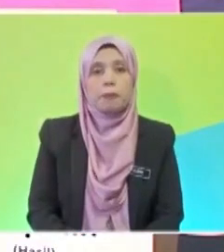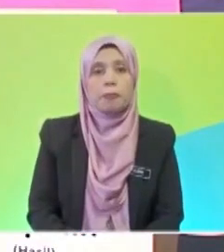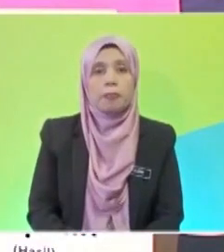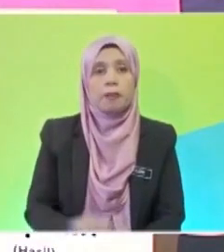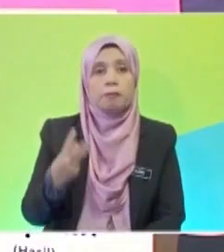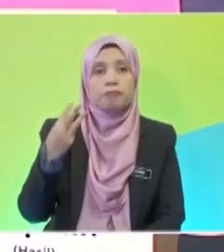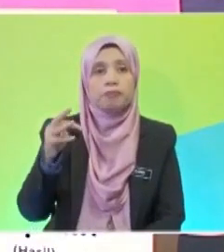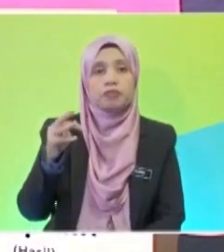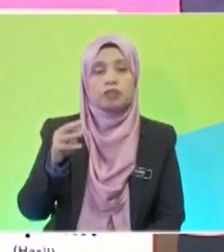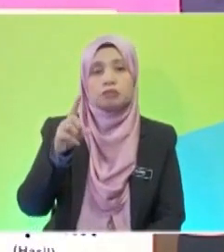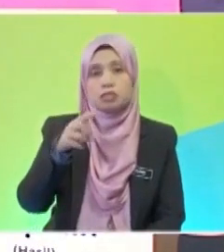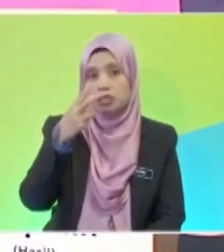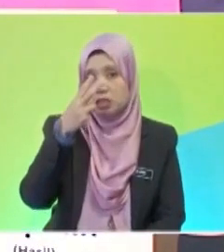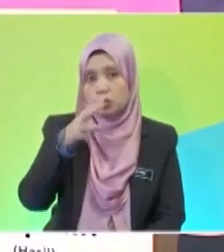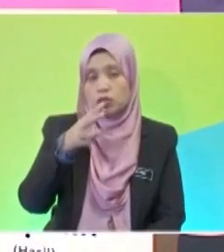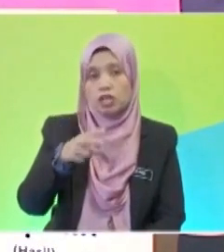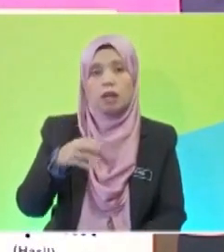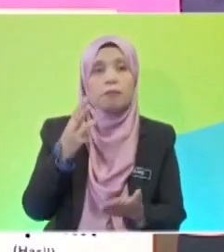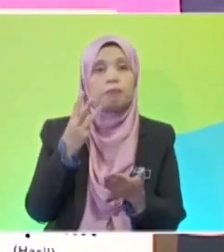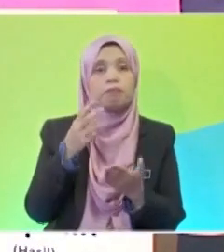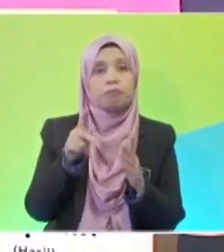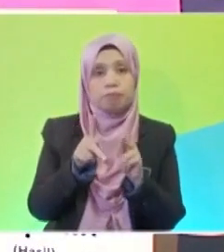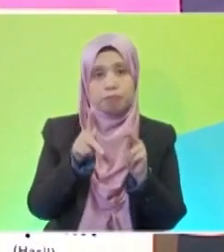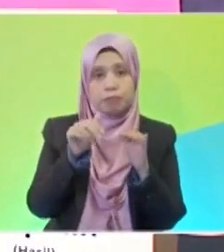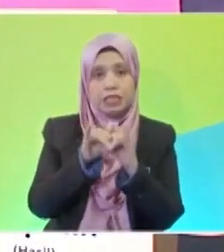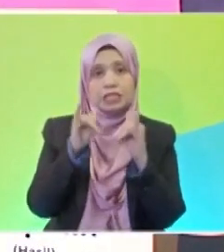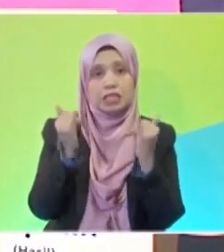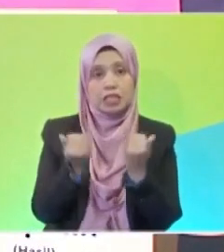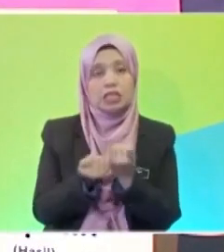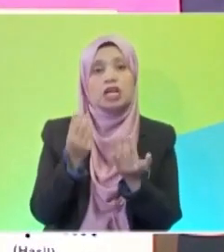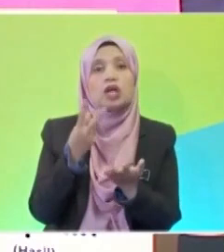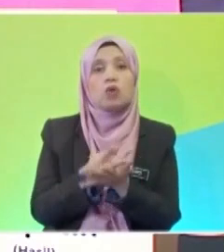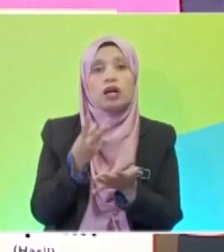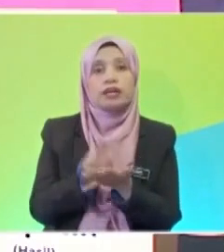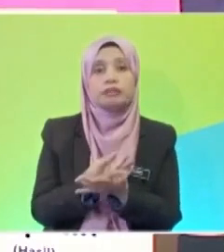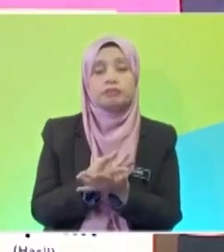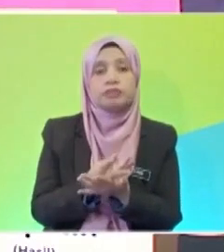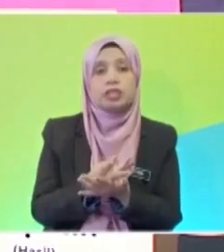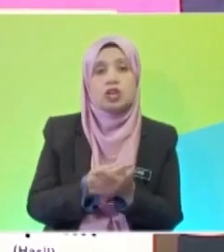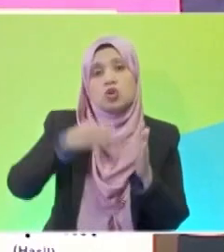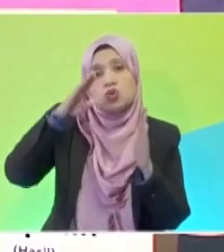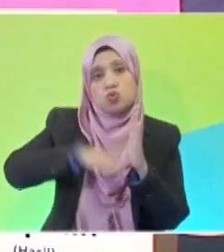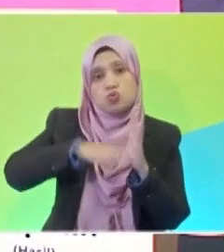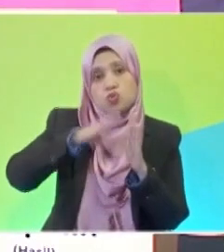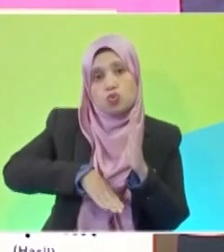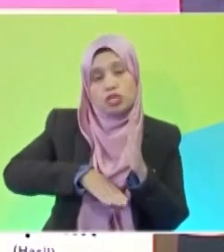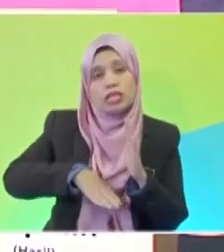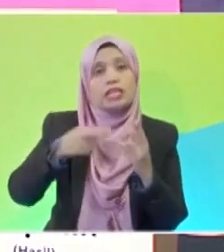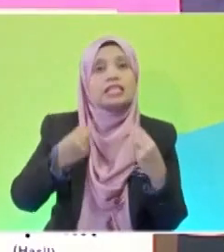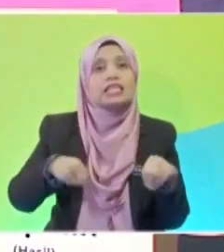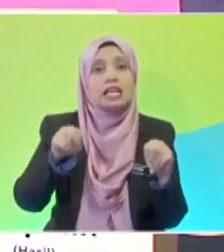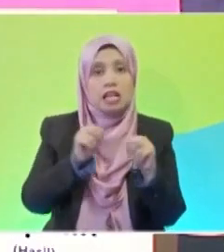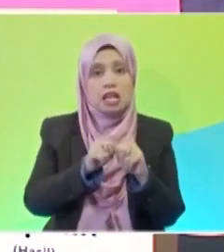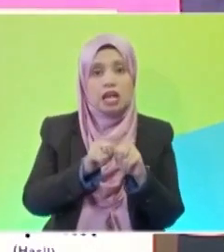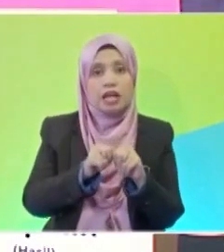kena adjust dalam penyata kewangan. Okey, seterusnya kita lihat lagi. Susuk nilai. Susuk nilai kita ada tiga kaedah murid-murid. Atas kos, bakir berkurangan